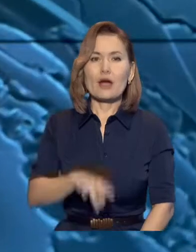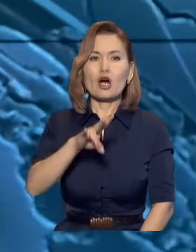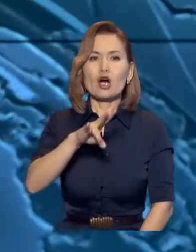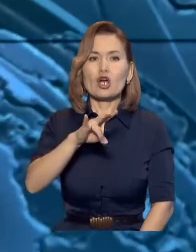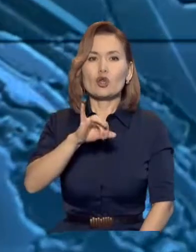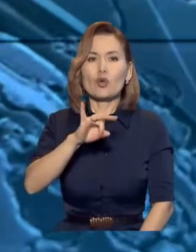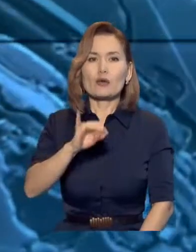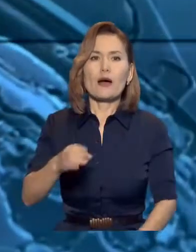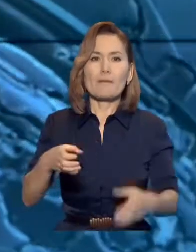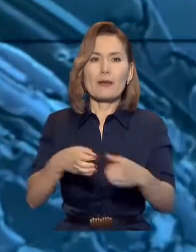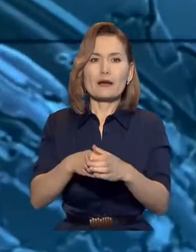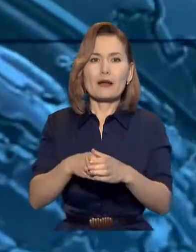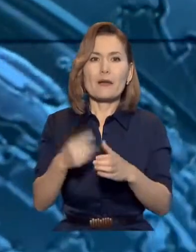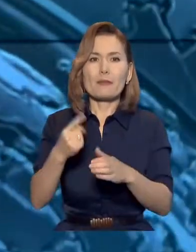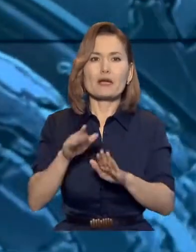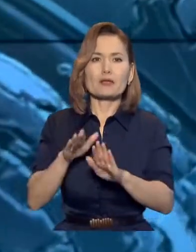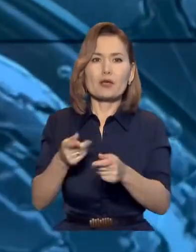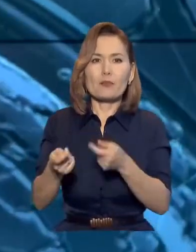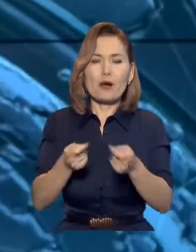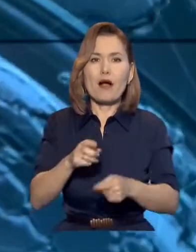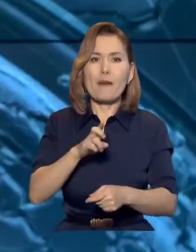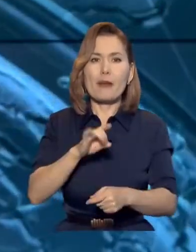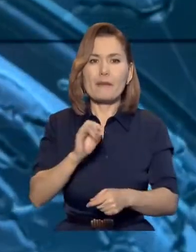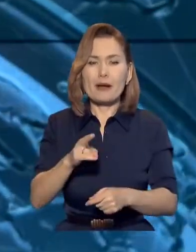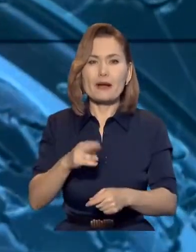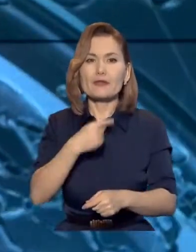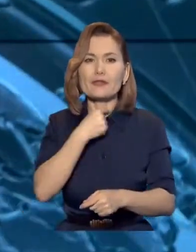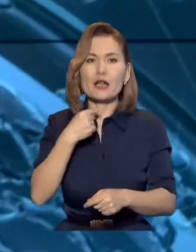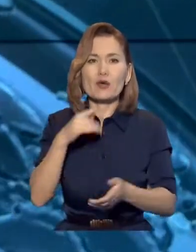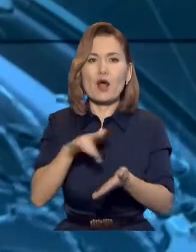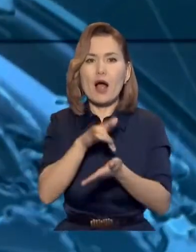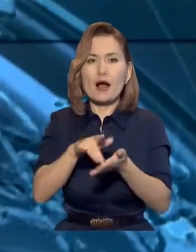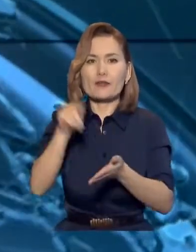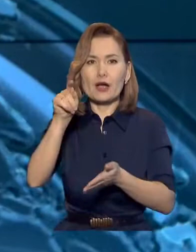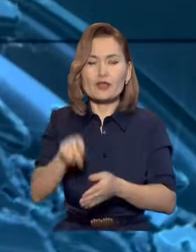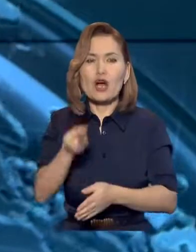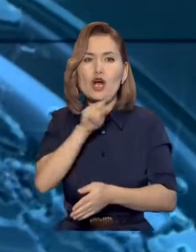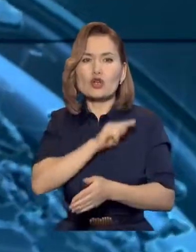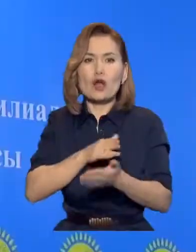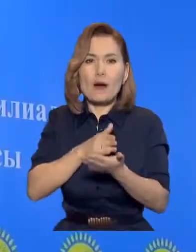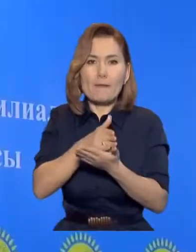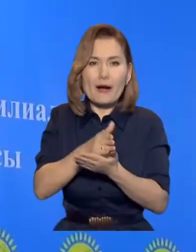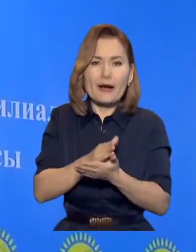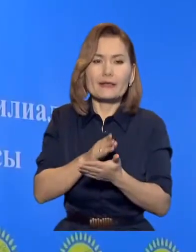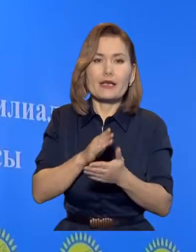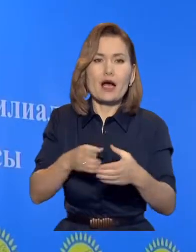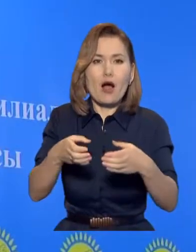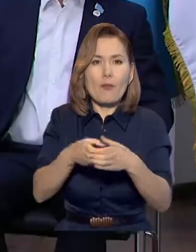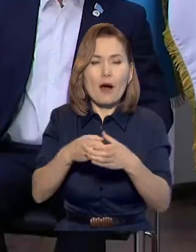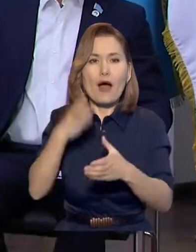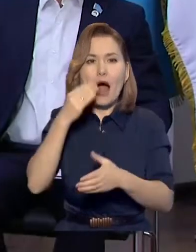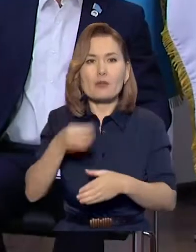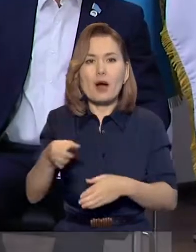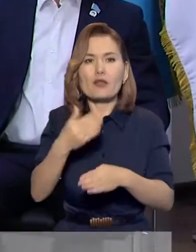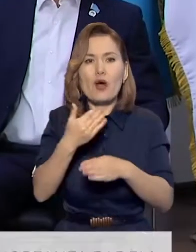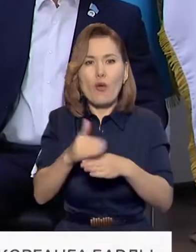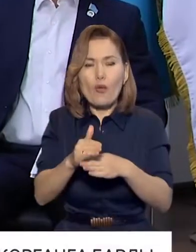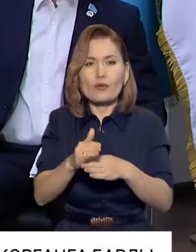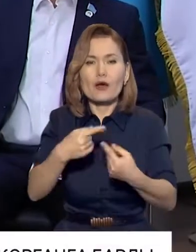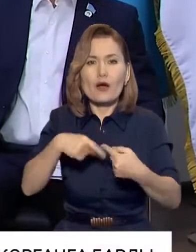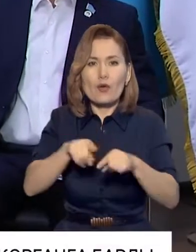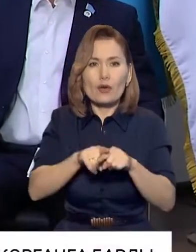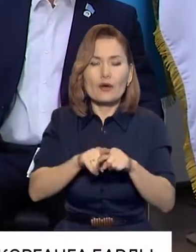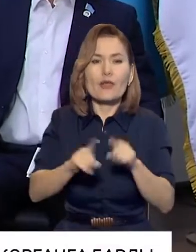Нұр Отан партиясы төрағасының бірінші орынбасары Бауыржан Байбек Талдықорғанға барды. Жұмыс сапары аясында саяси құрылымның Алматы облыстық